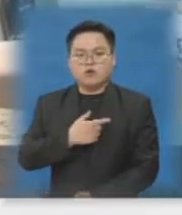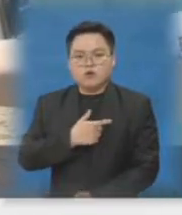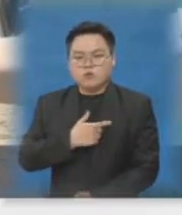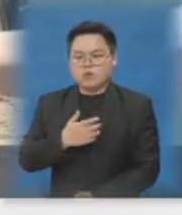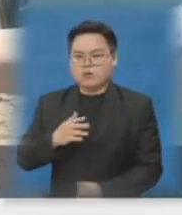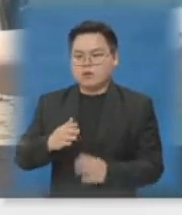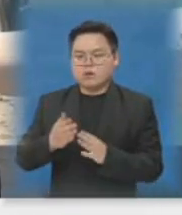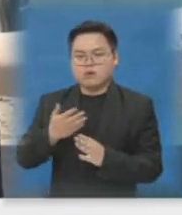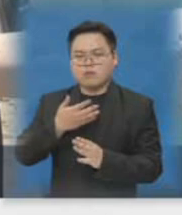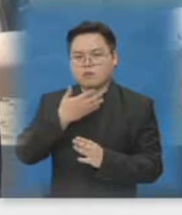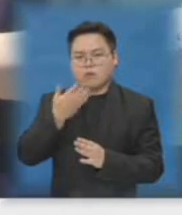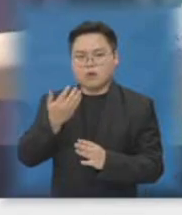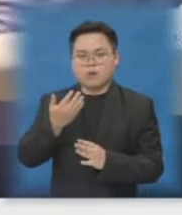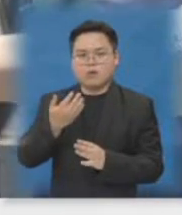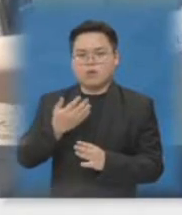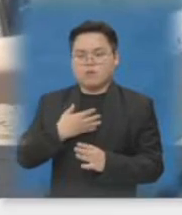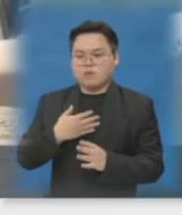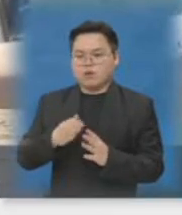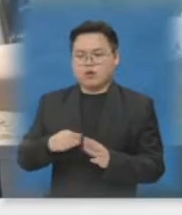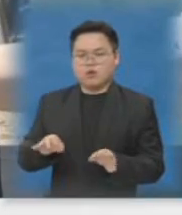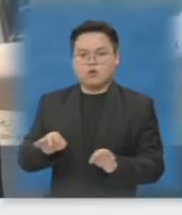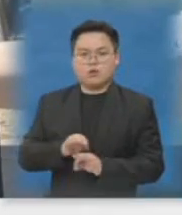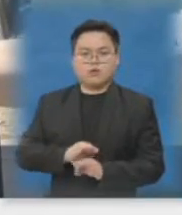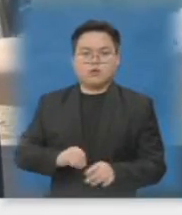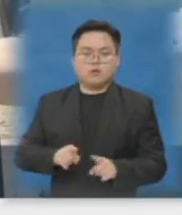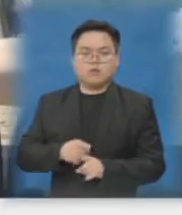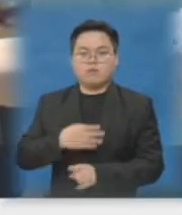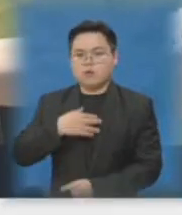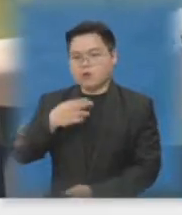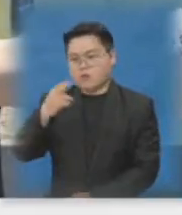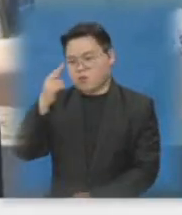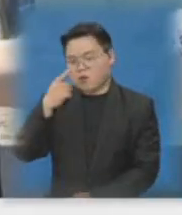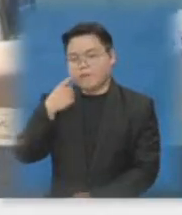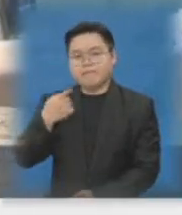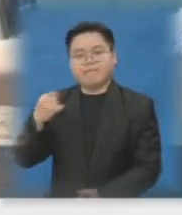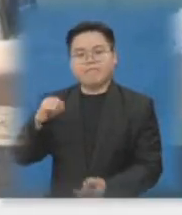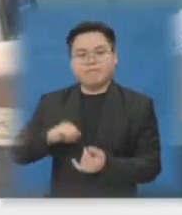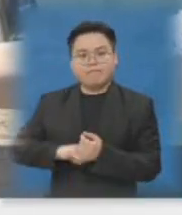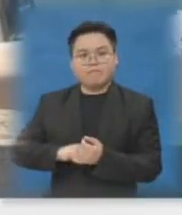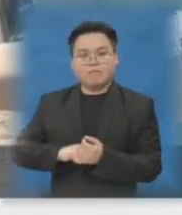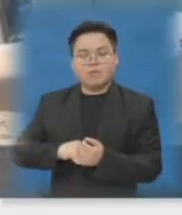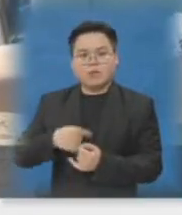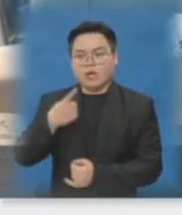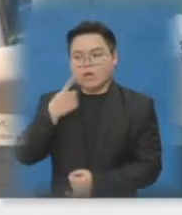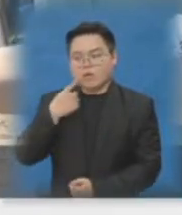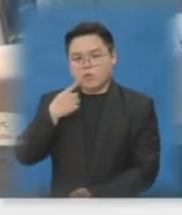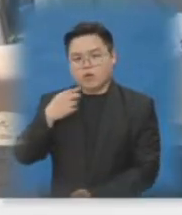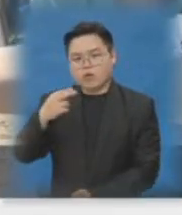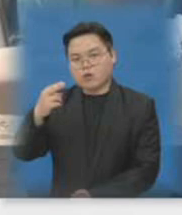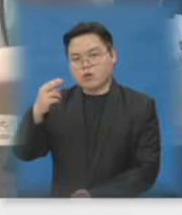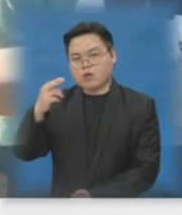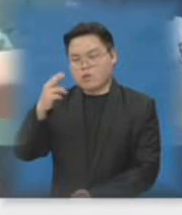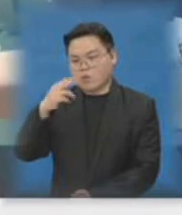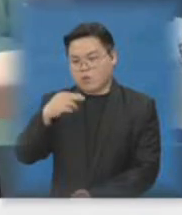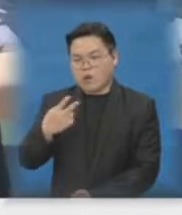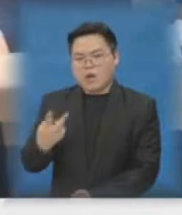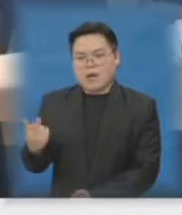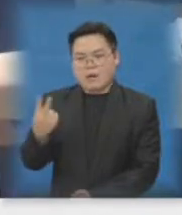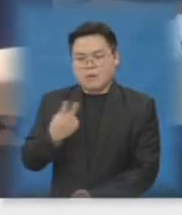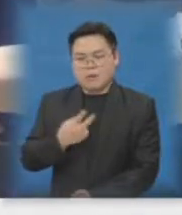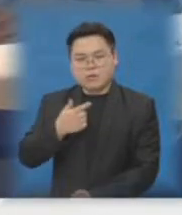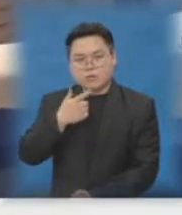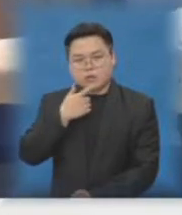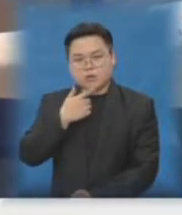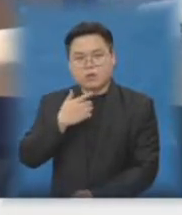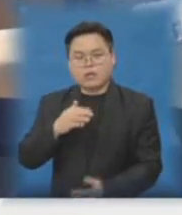оронгуу гэлтээч баг одоо жишээ нь одоо манай хүү нэг бэртээ боллоо гэвэл нөгөө найз охин авчирч чаддгүй. Амар тийм нөхцөл байдал байсан байгаа байхгүй юу?